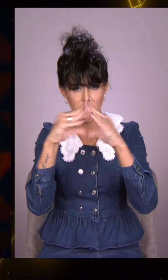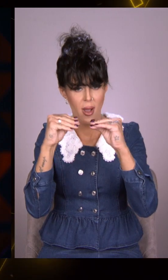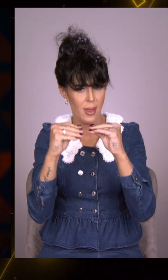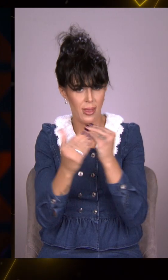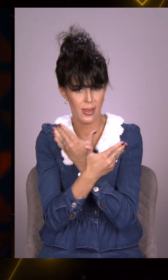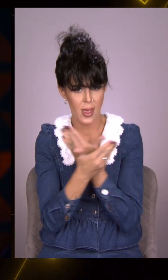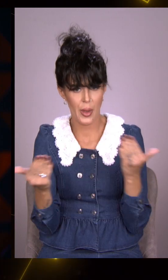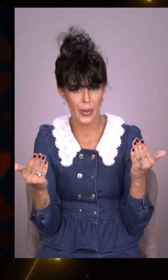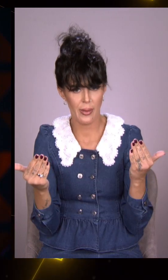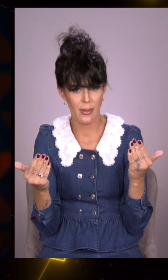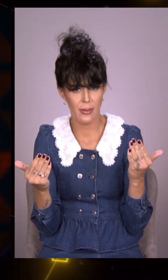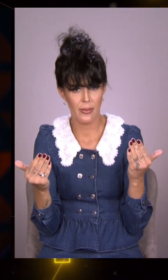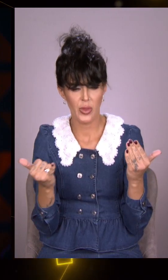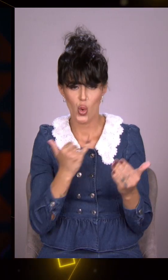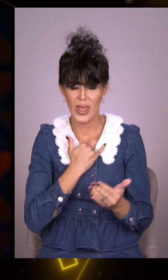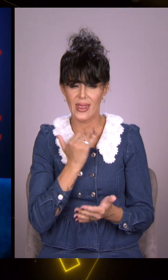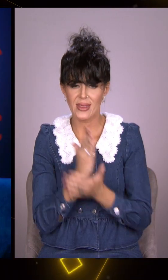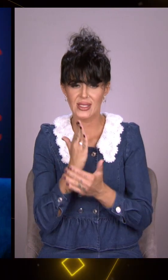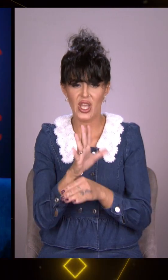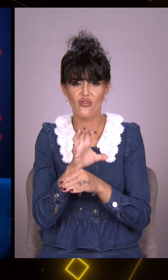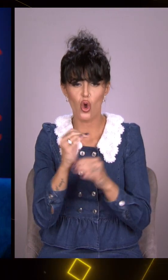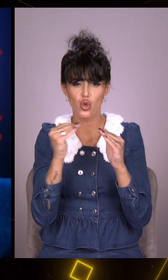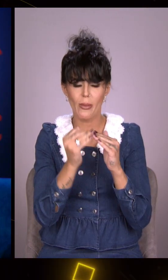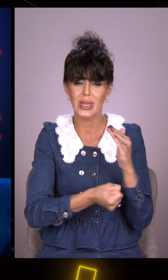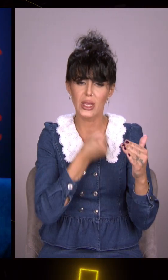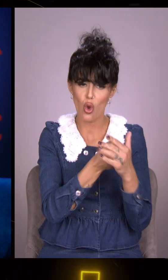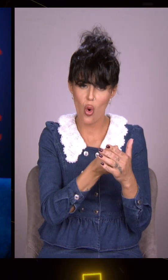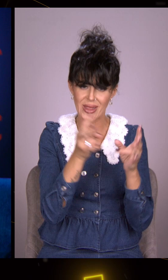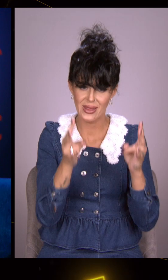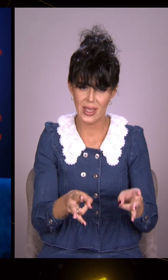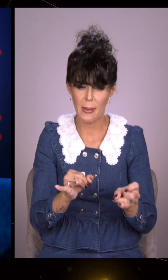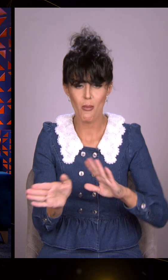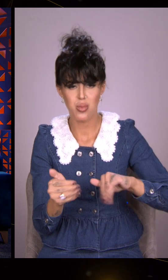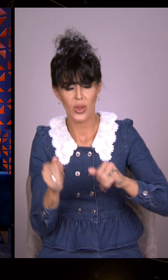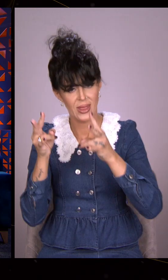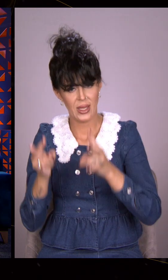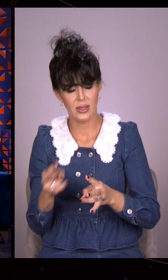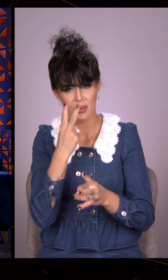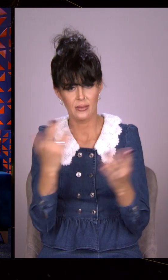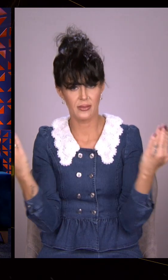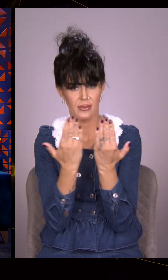Аня, у нас є фото до трагедії будинку і після. Давайте подивимось. Угу.